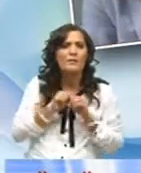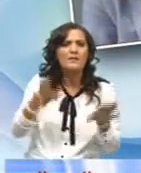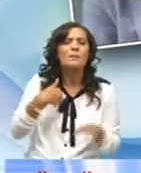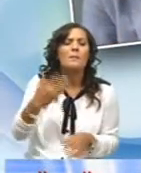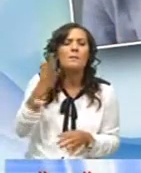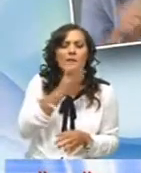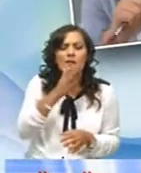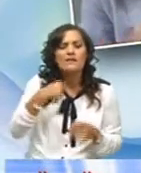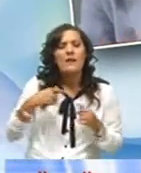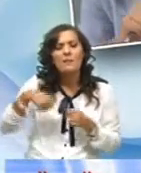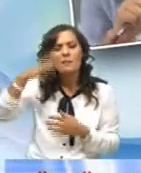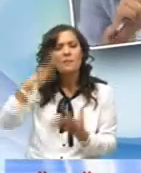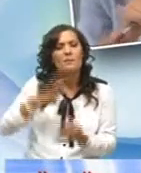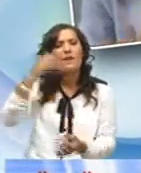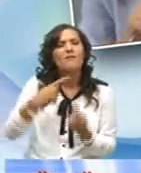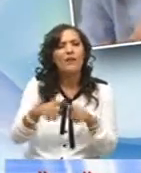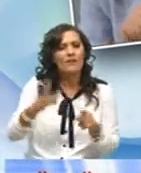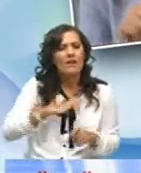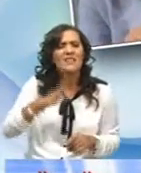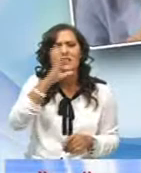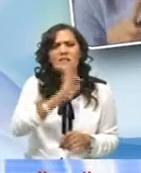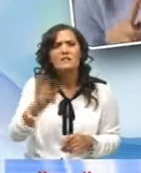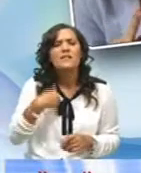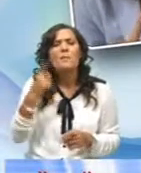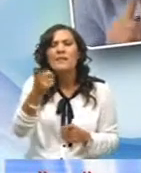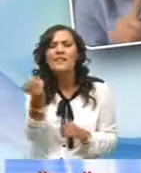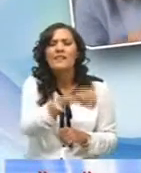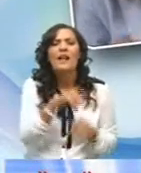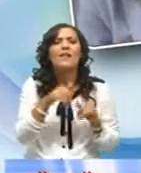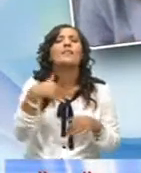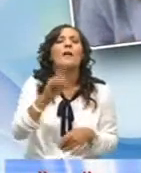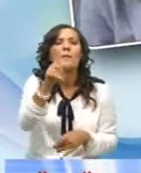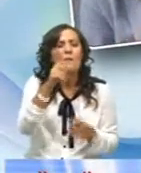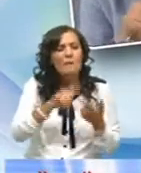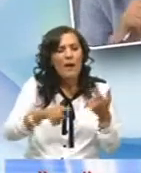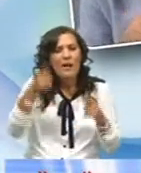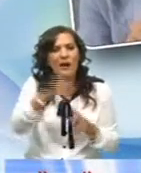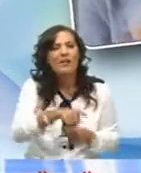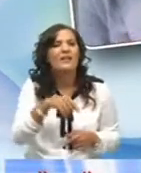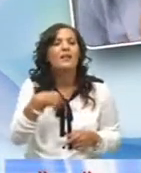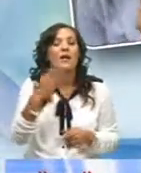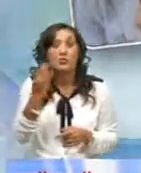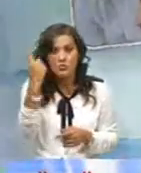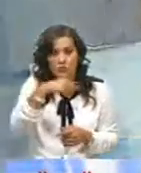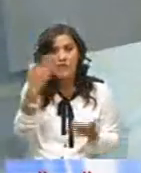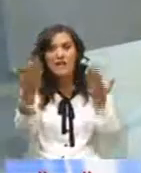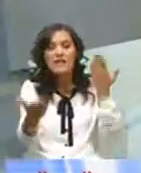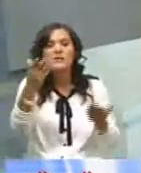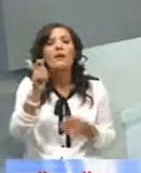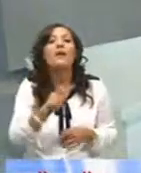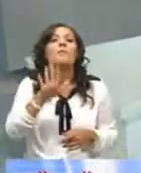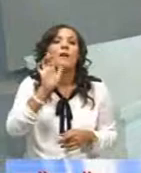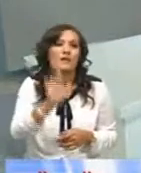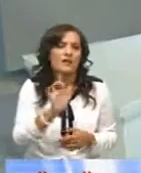bireysel farklılıklar vardır hiç kimse bir diğerinin aynısı değildir aynı parmak izlerimiz gibi olmuşsunuz kan kıyaslayalım